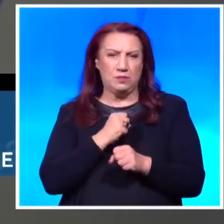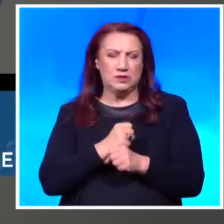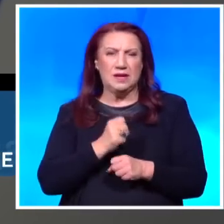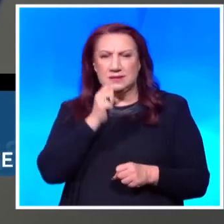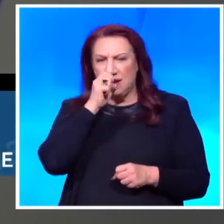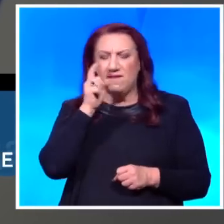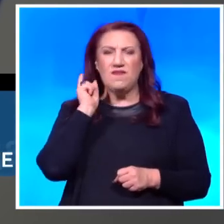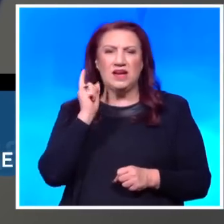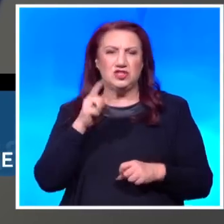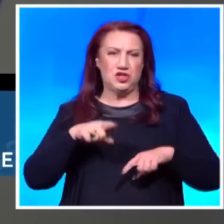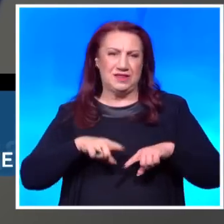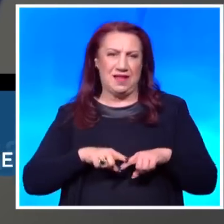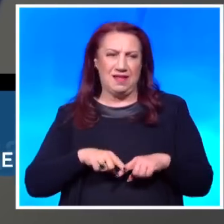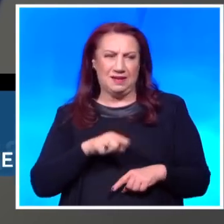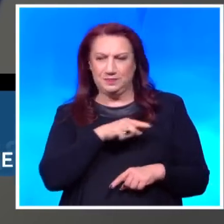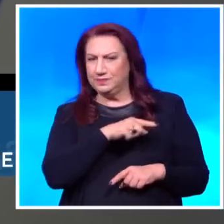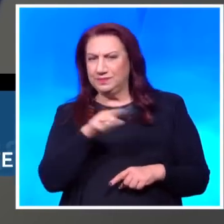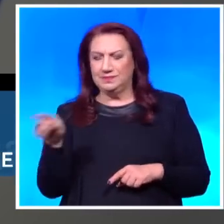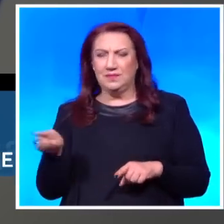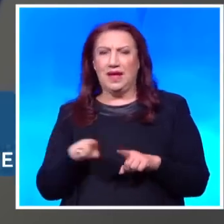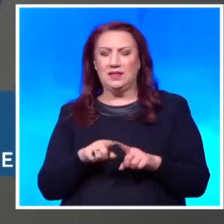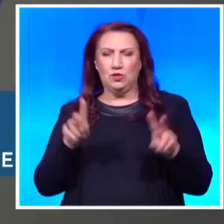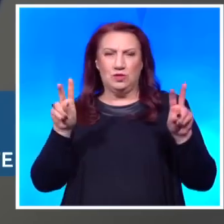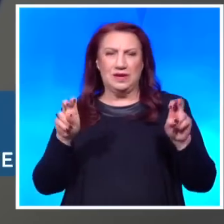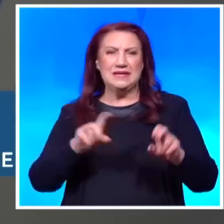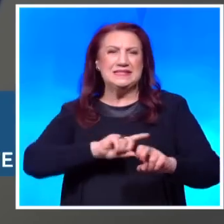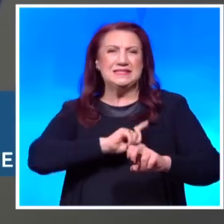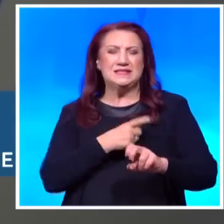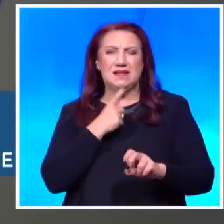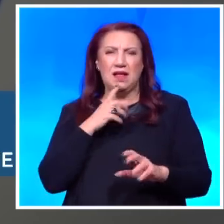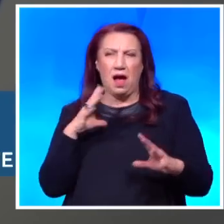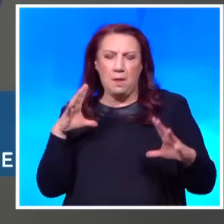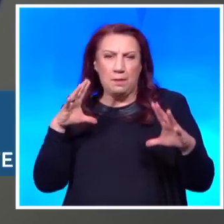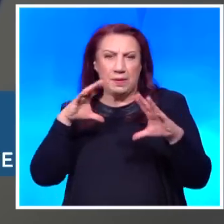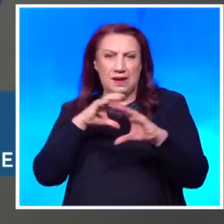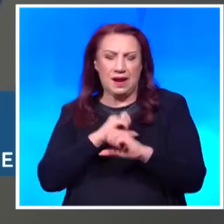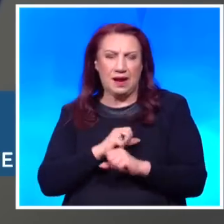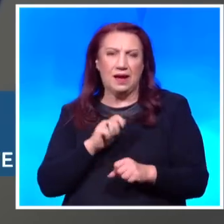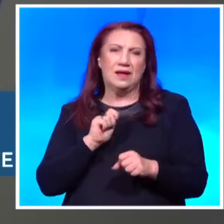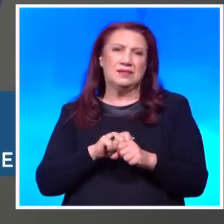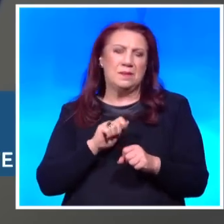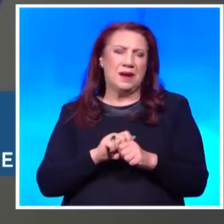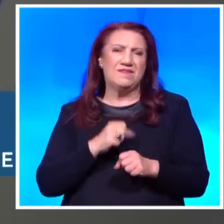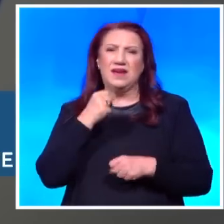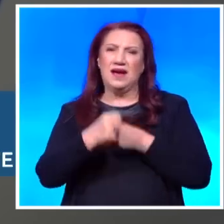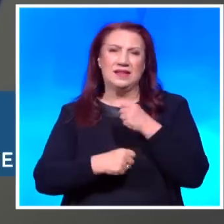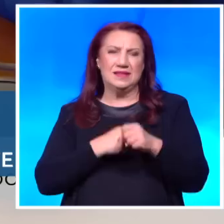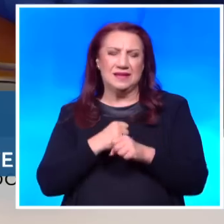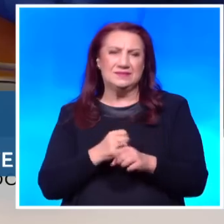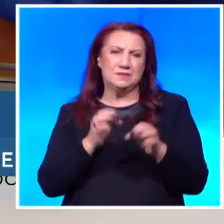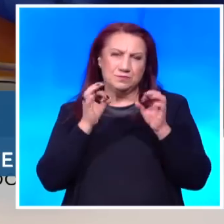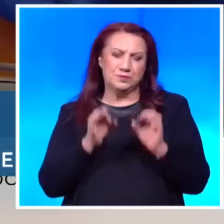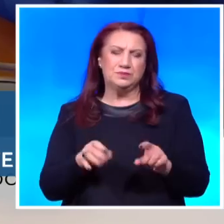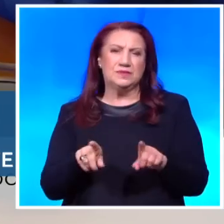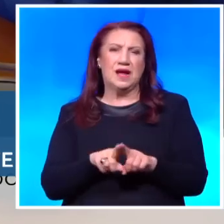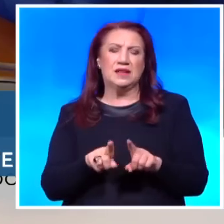мрака, както аз ги наричам, предприеха поредица от действия, характерни за авторитарните и мафиотски режими.